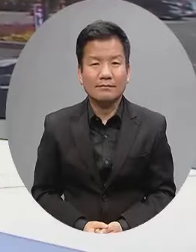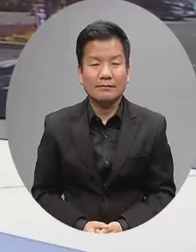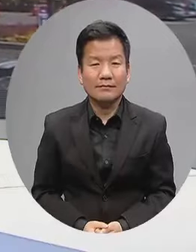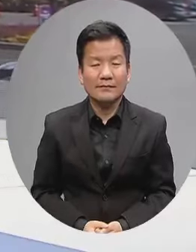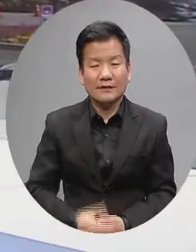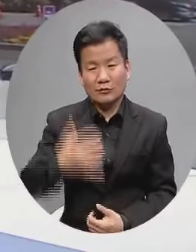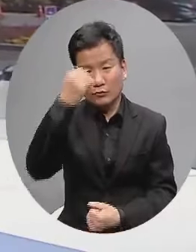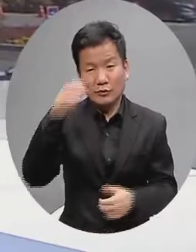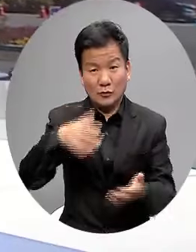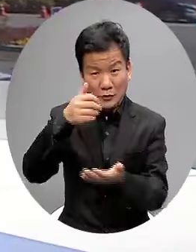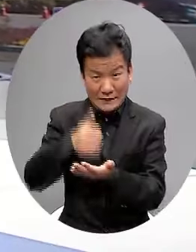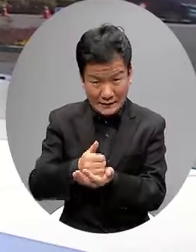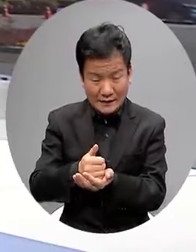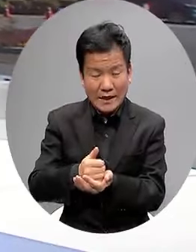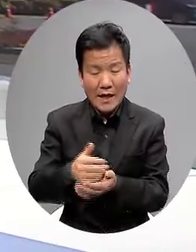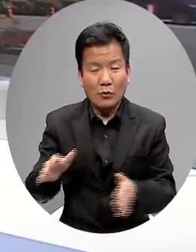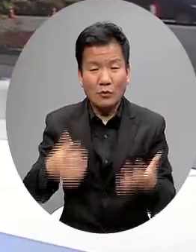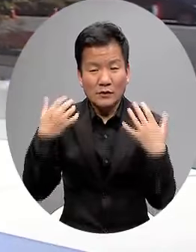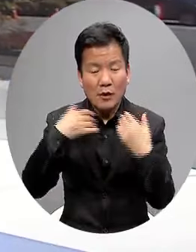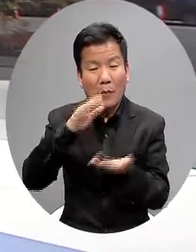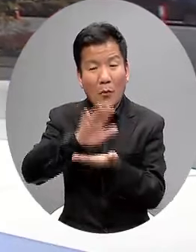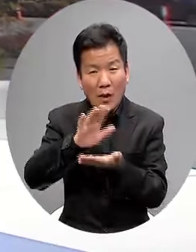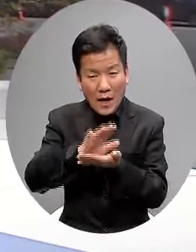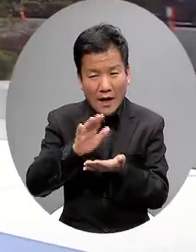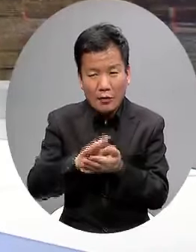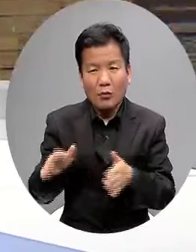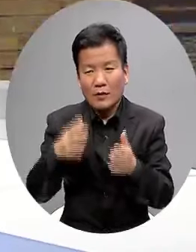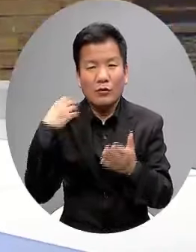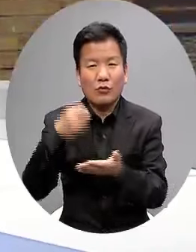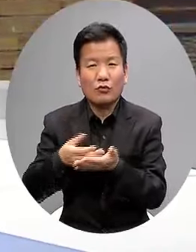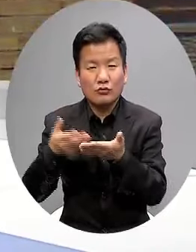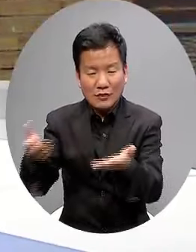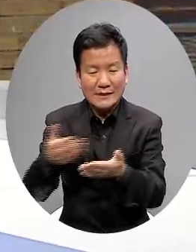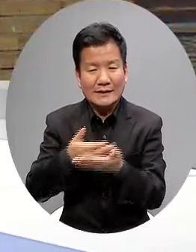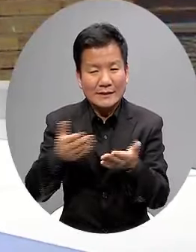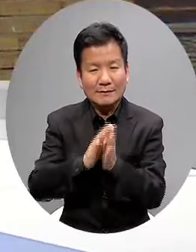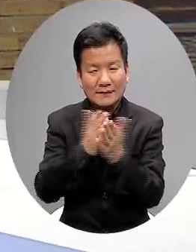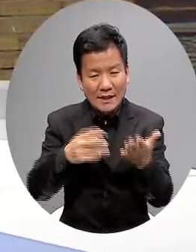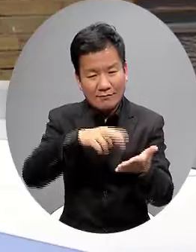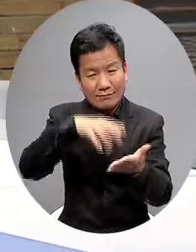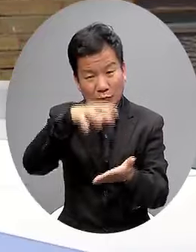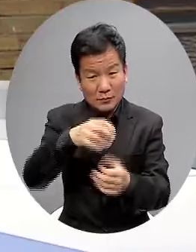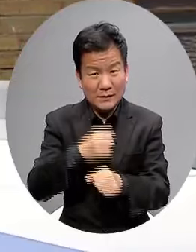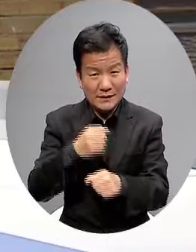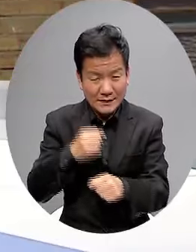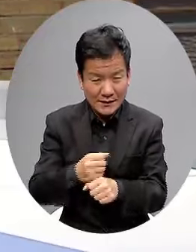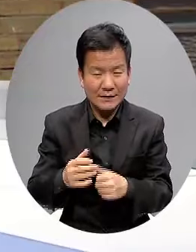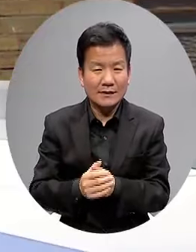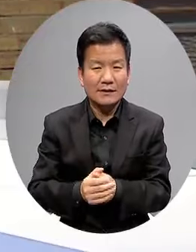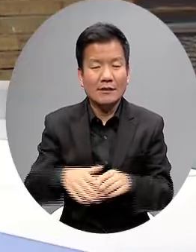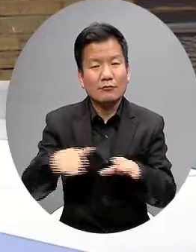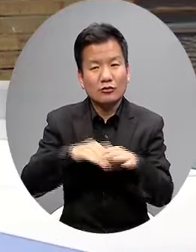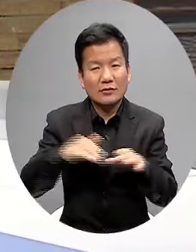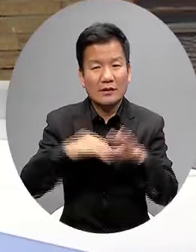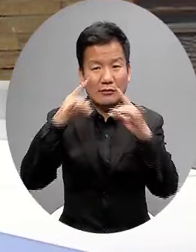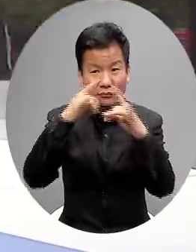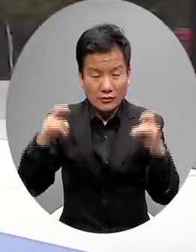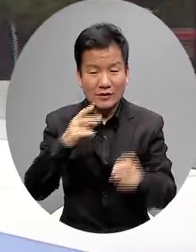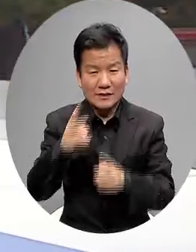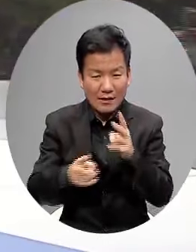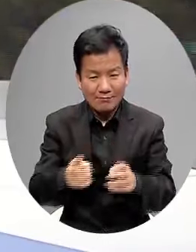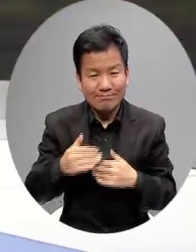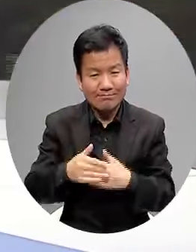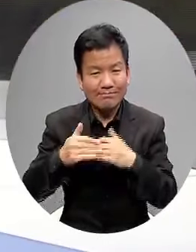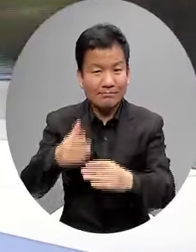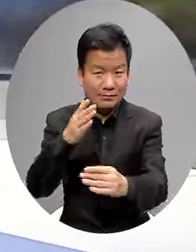김영원 지사가 충북도청 분관을 도민들에게 돌려 주겠다며 그림책 도서관 등으로 바꾸는 이른바 문화의 궁전 사업에 속도를